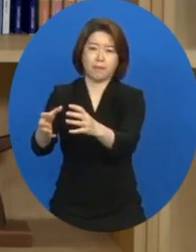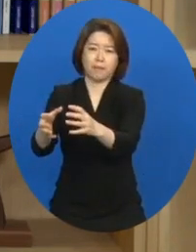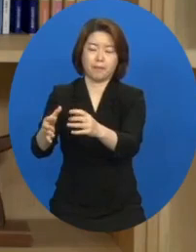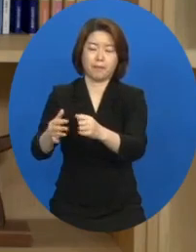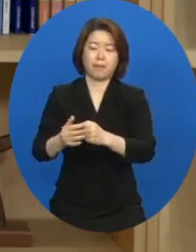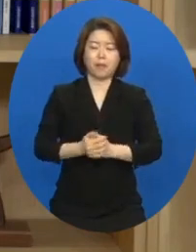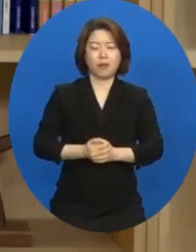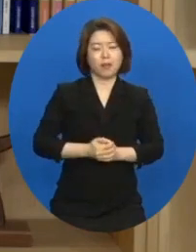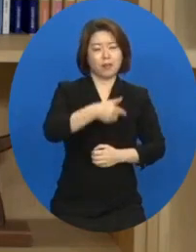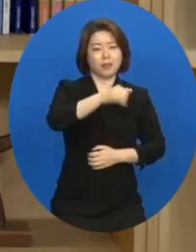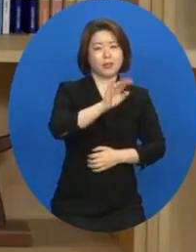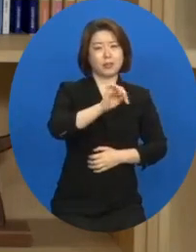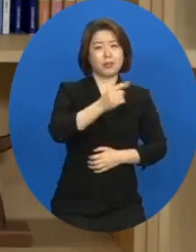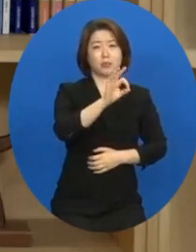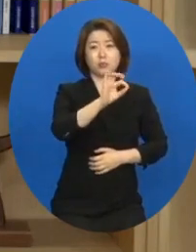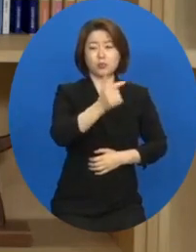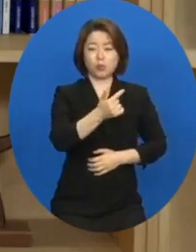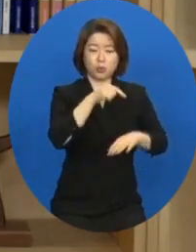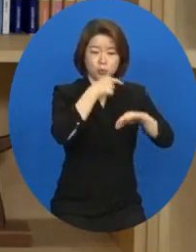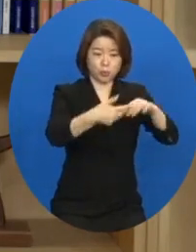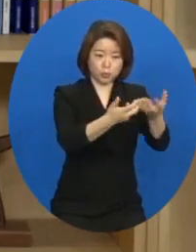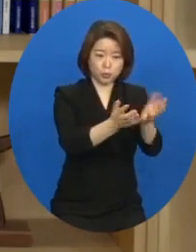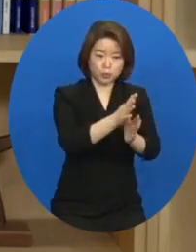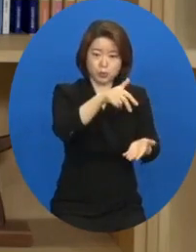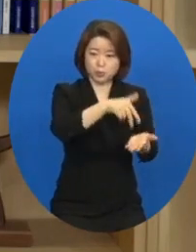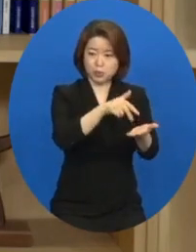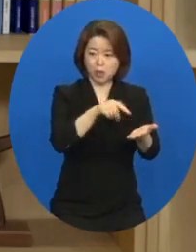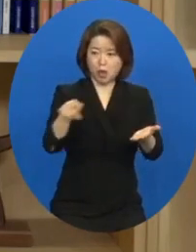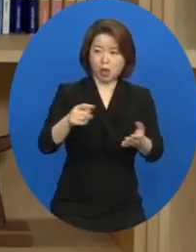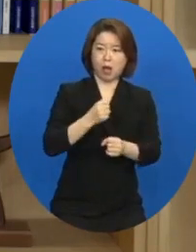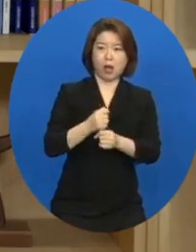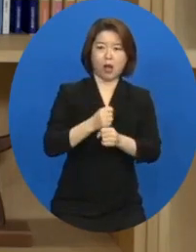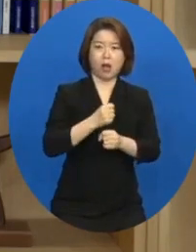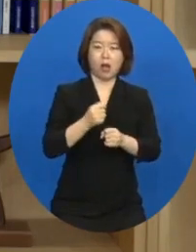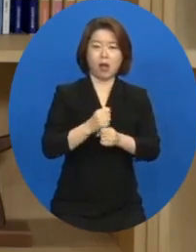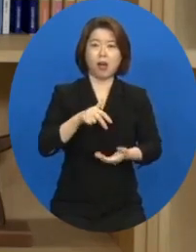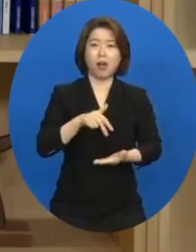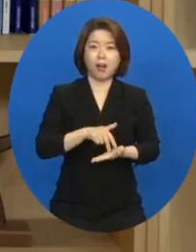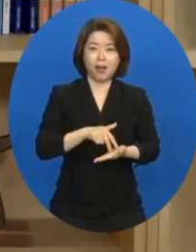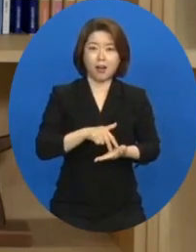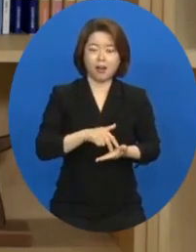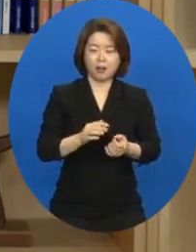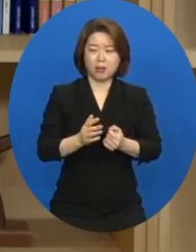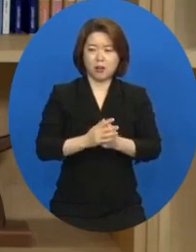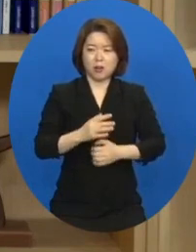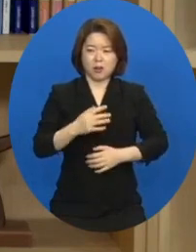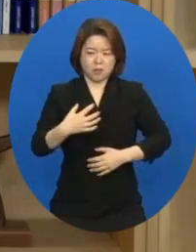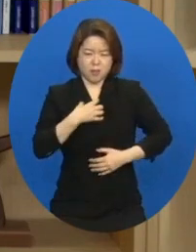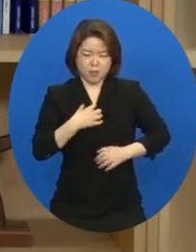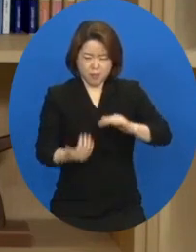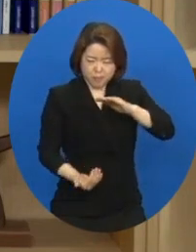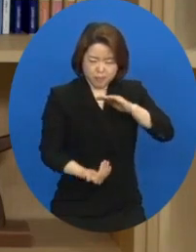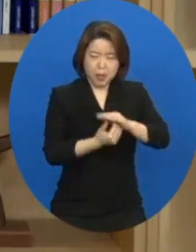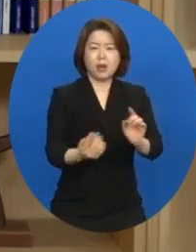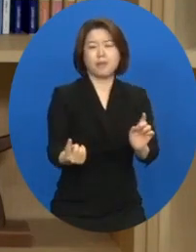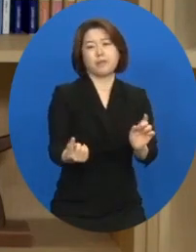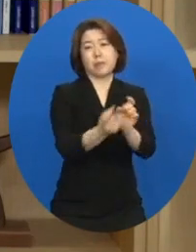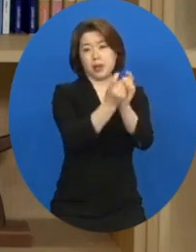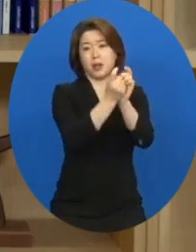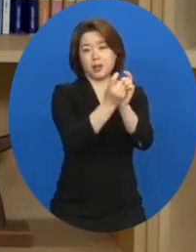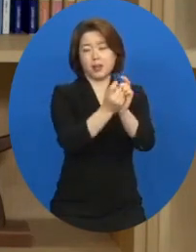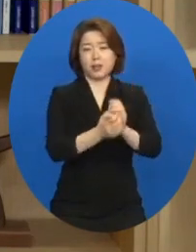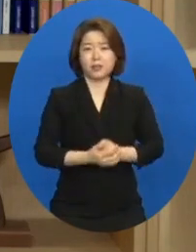아이 기분 족속으로 서는 정말 황당한 일이고 또 절체절명의 위기를 맞이하게 된 거죠